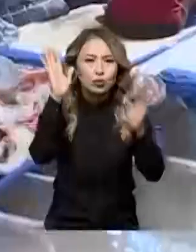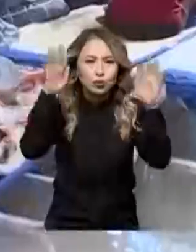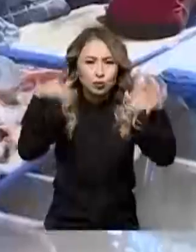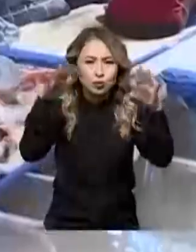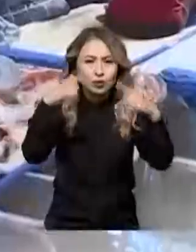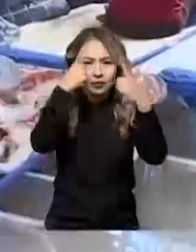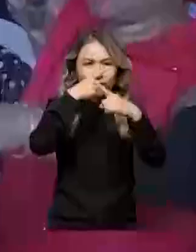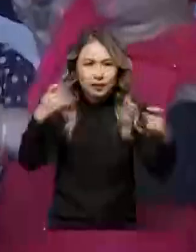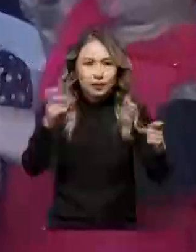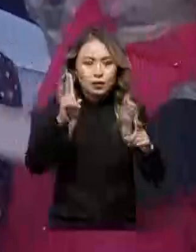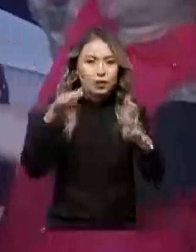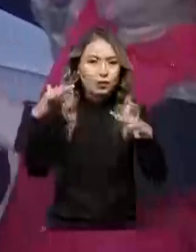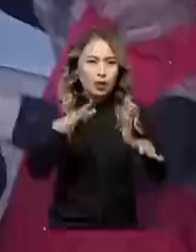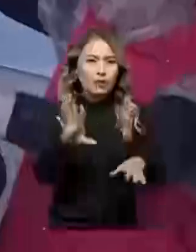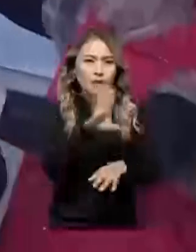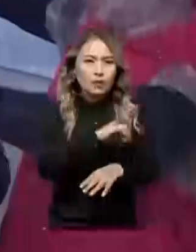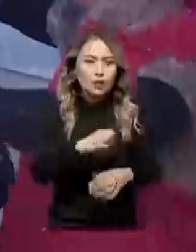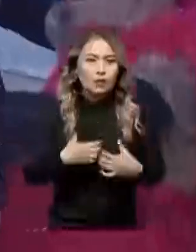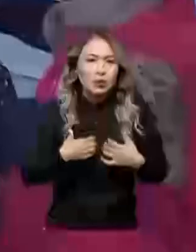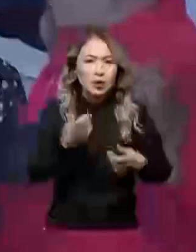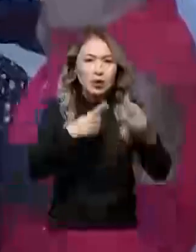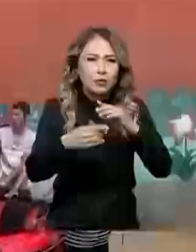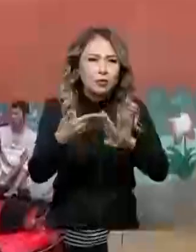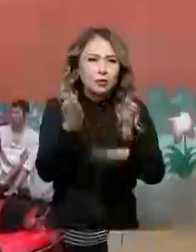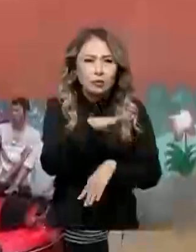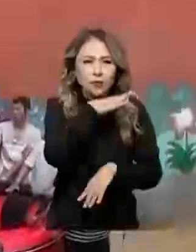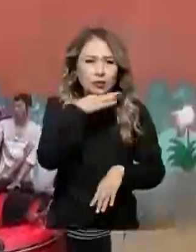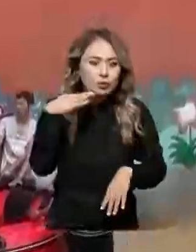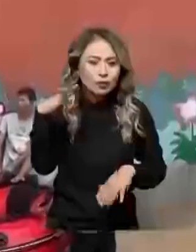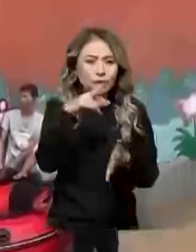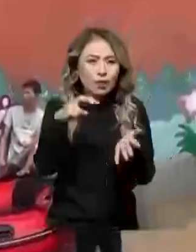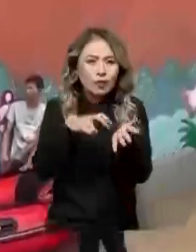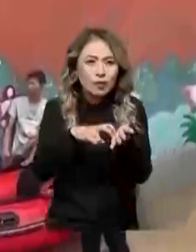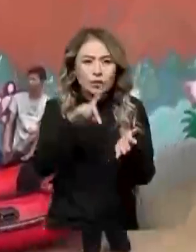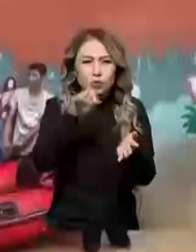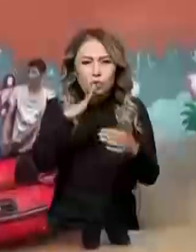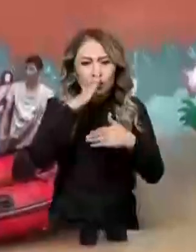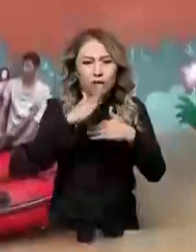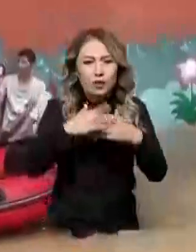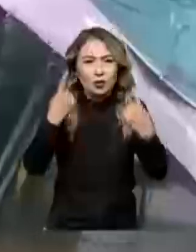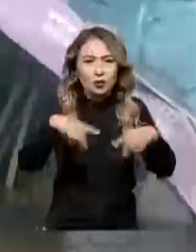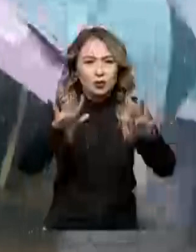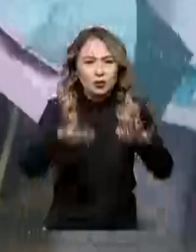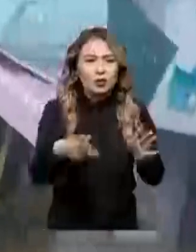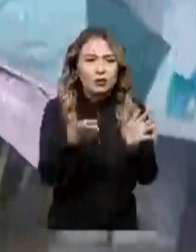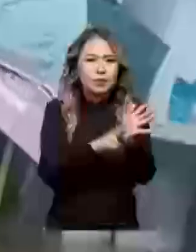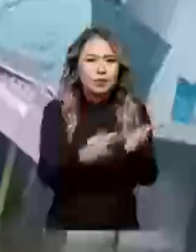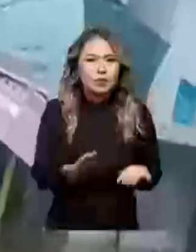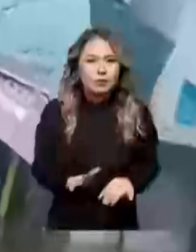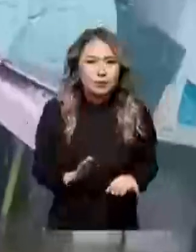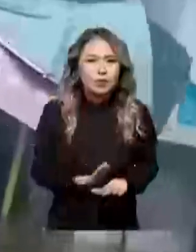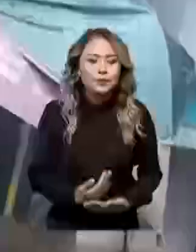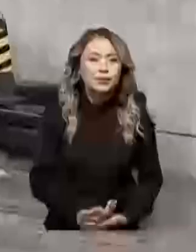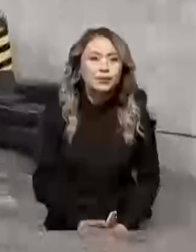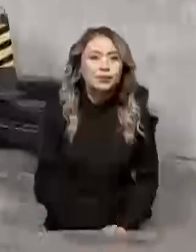ескертті. Жүрегі шайлыққан халық үйлеріне оралудан бас тартуда. Қазір 100 мыңдаған адам уақытша баспаналарда күнелтіп жатыр.